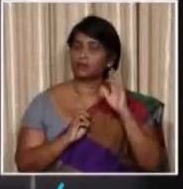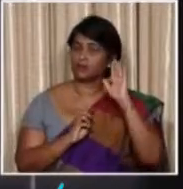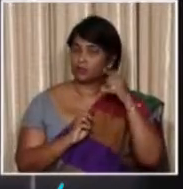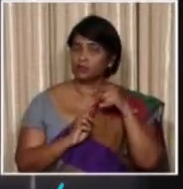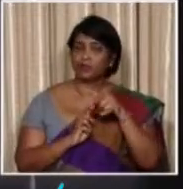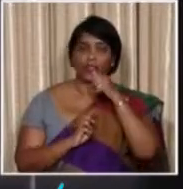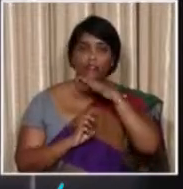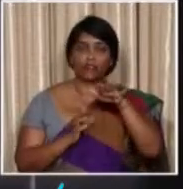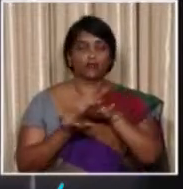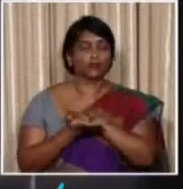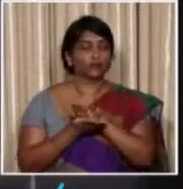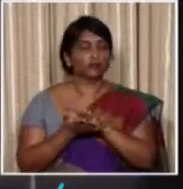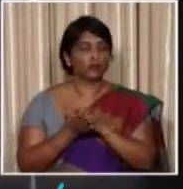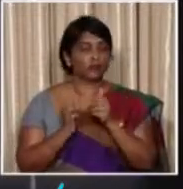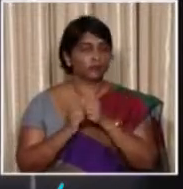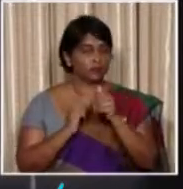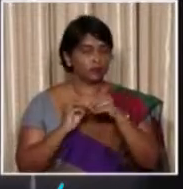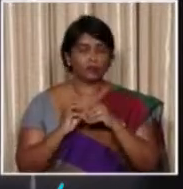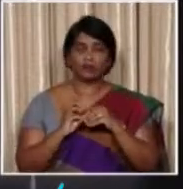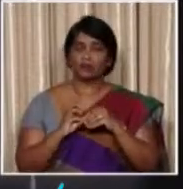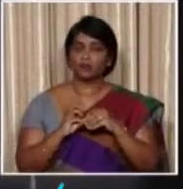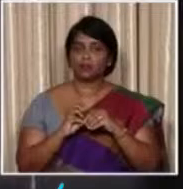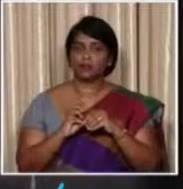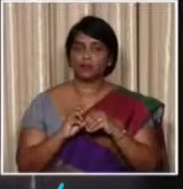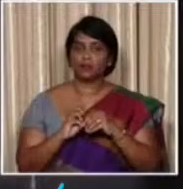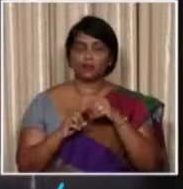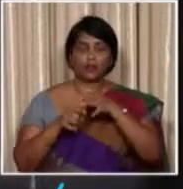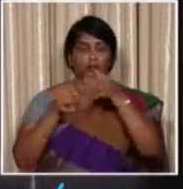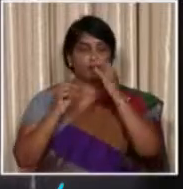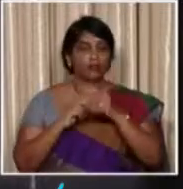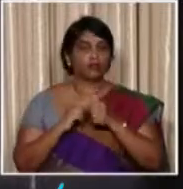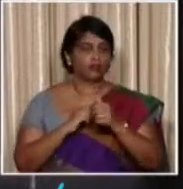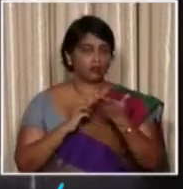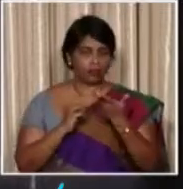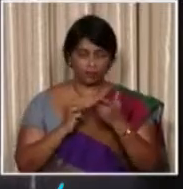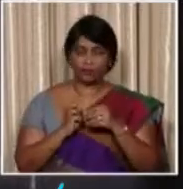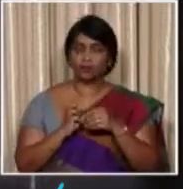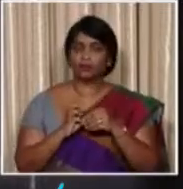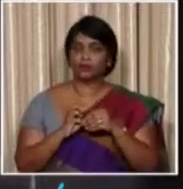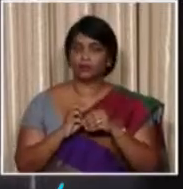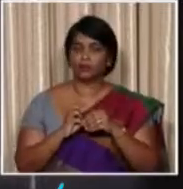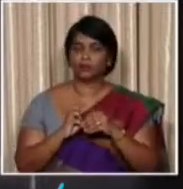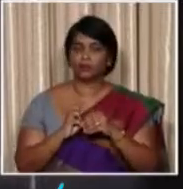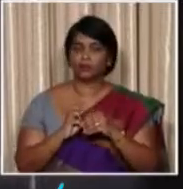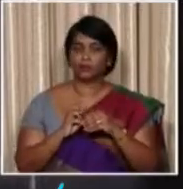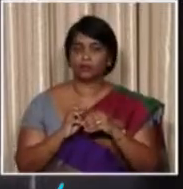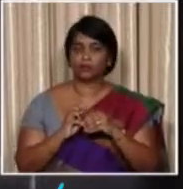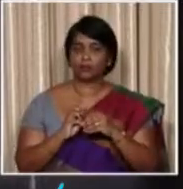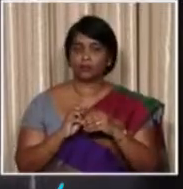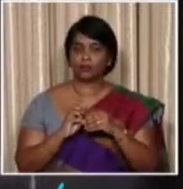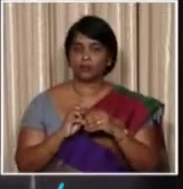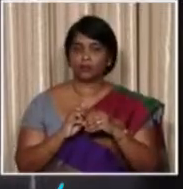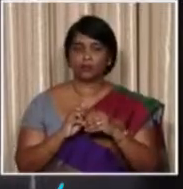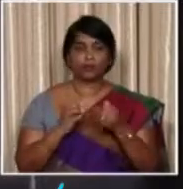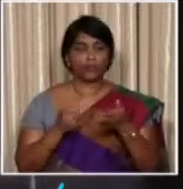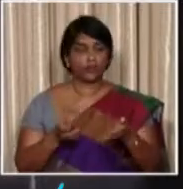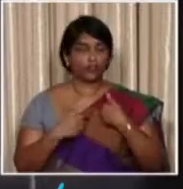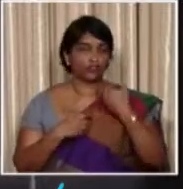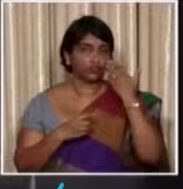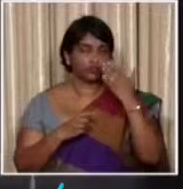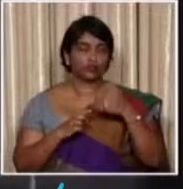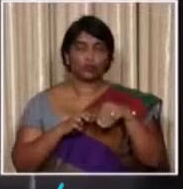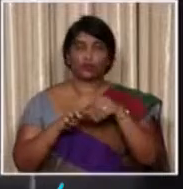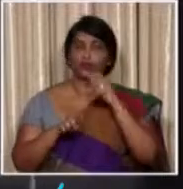වැව් ප්‍රතිසංස්කරණය කිරීමේදී ඒවා නිසියාකාර සිද්ධ වෙන්නේ නැහැ. ඒක හින්දා වර්තමානයේ අපි දැක්ක පෞද්ගලිකවල